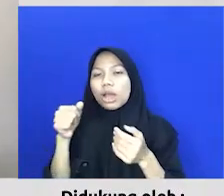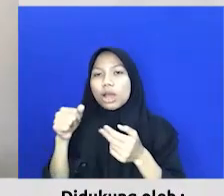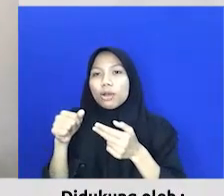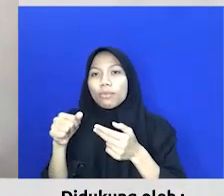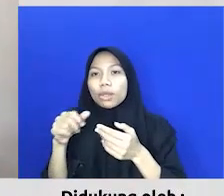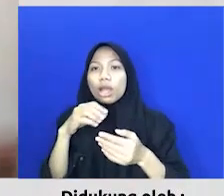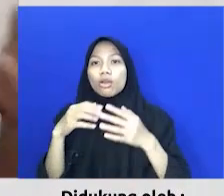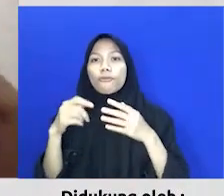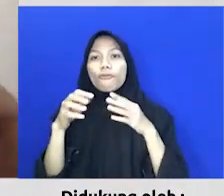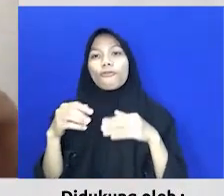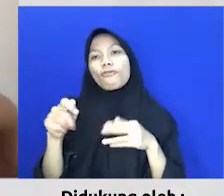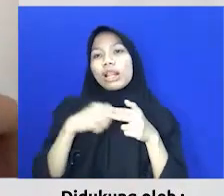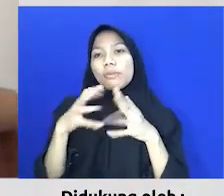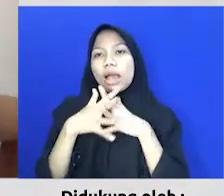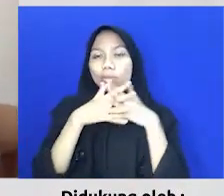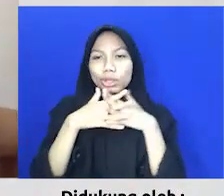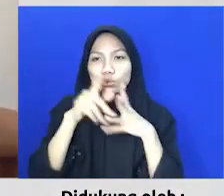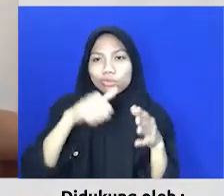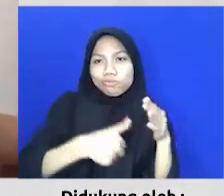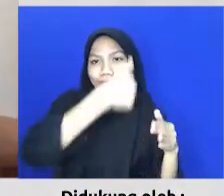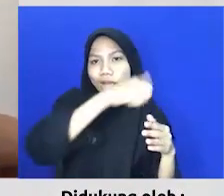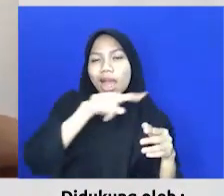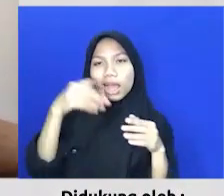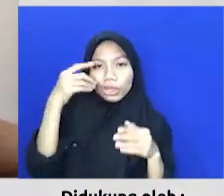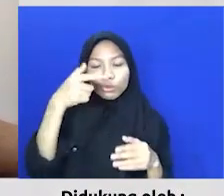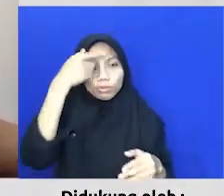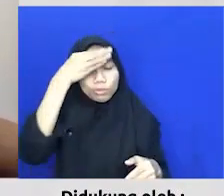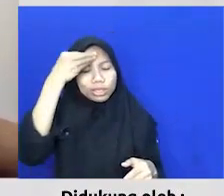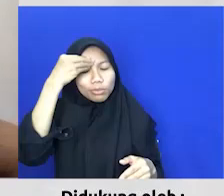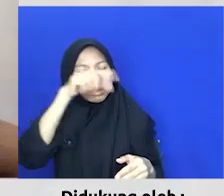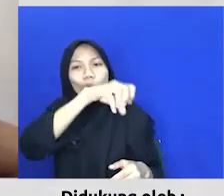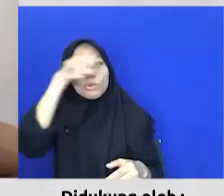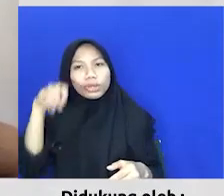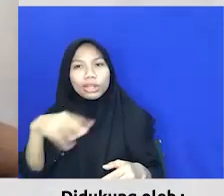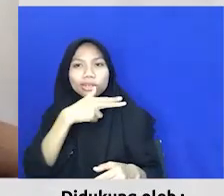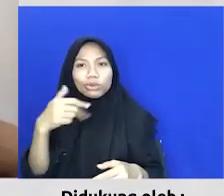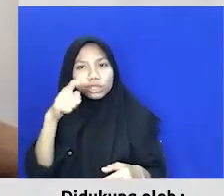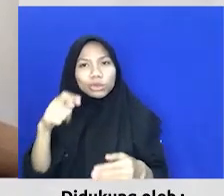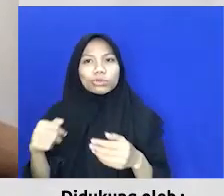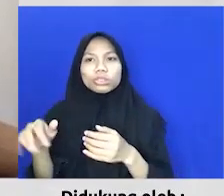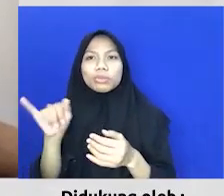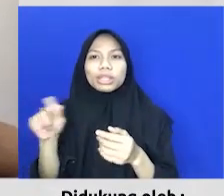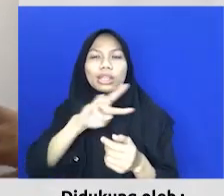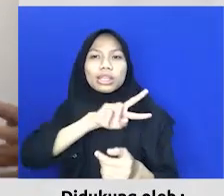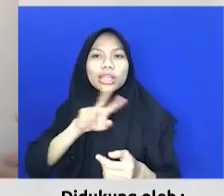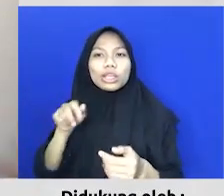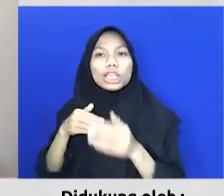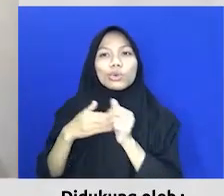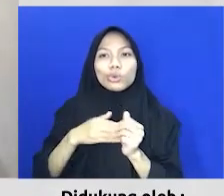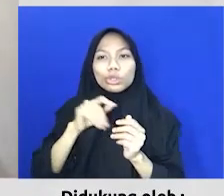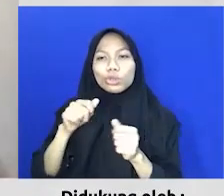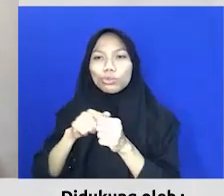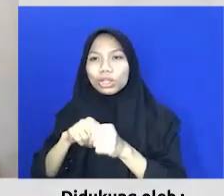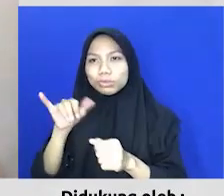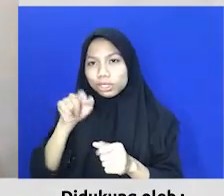untuk membuktikan bahwa memang pemahaman terhadap struktur itu sudah menjadi hal yang ada di